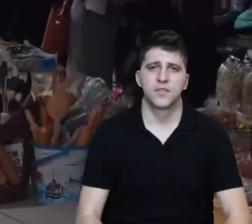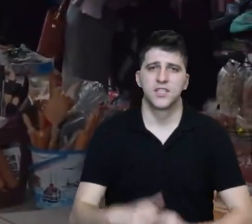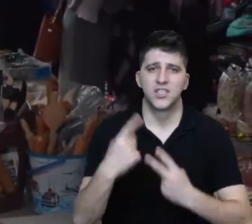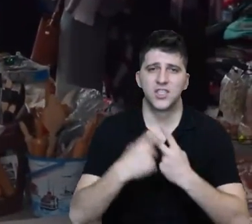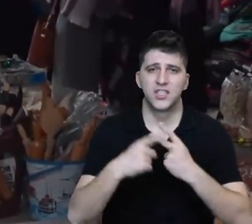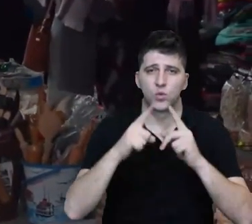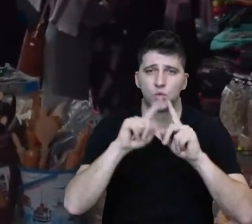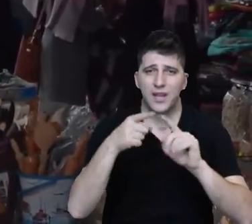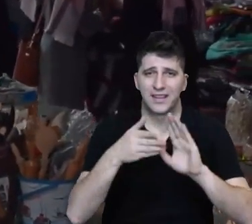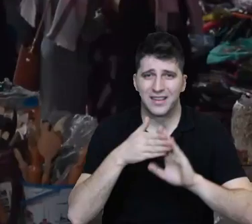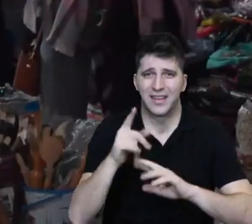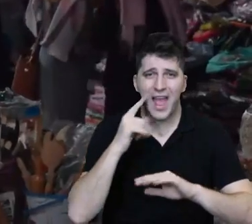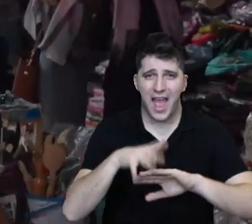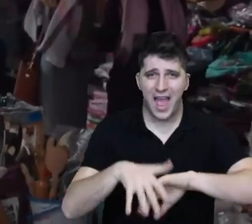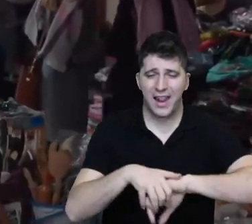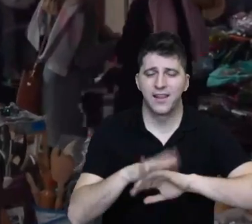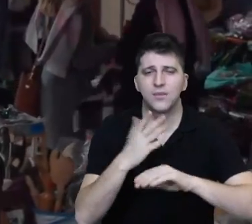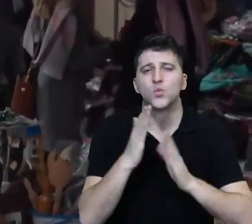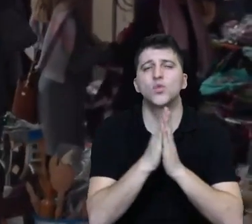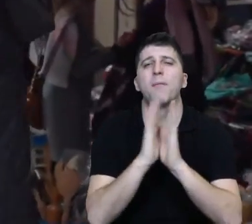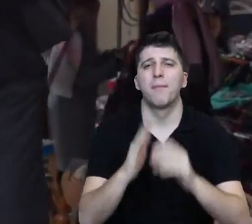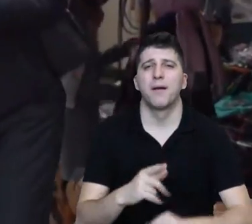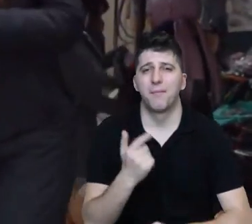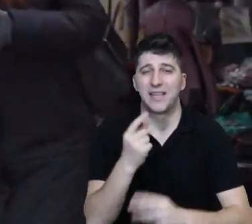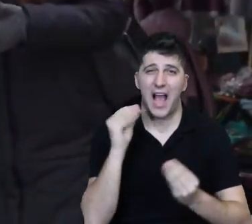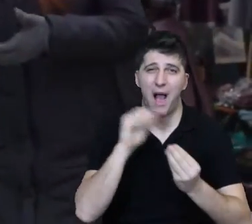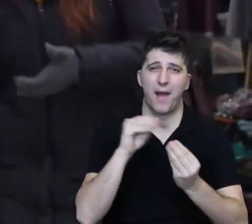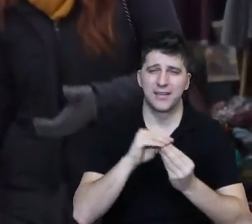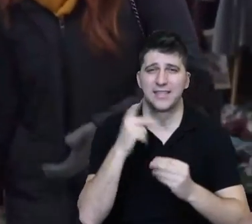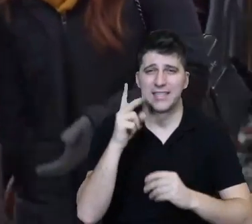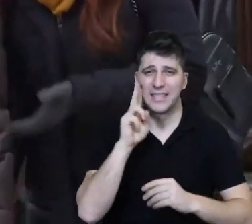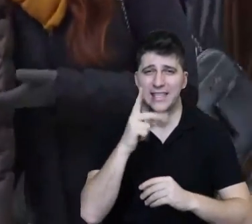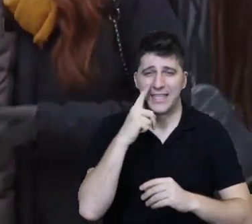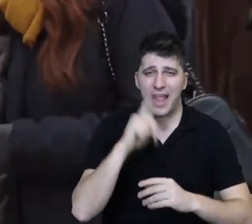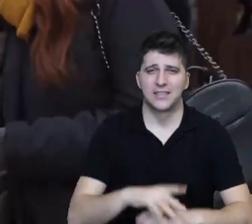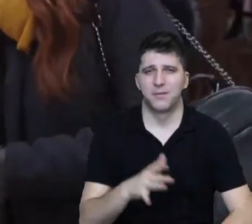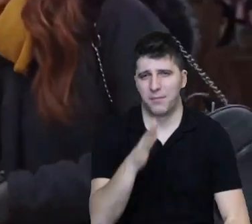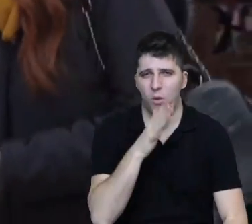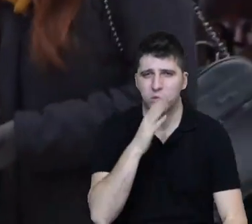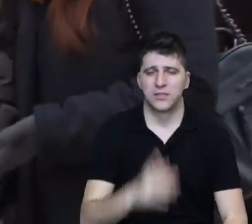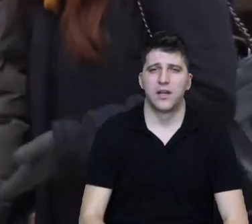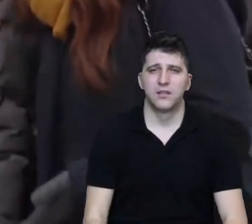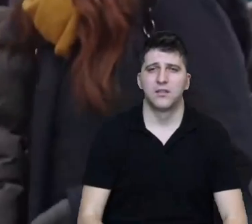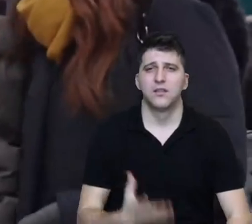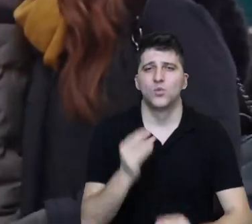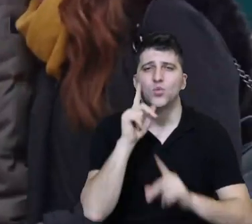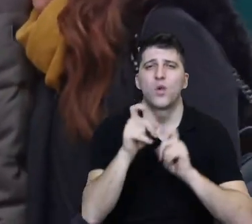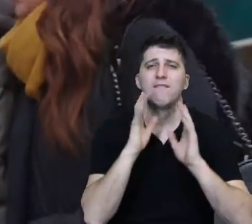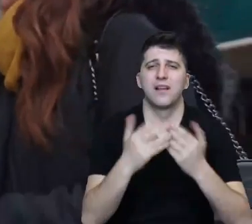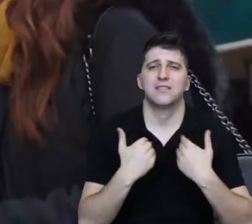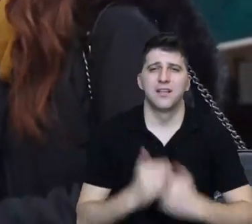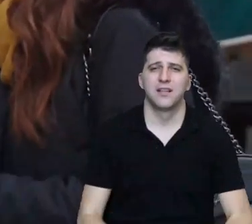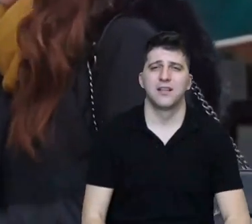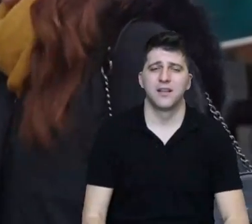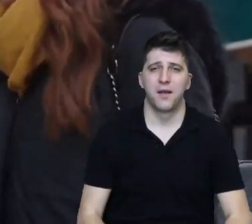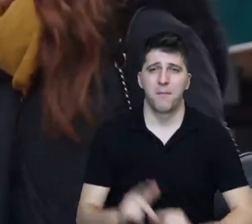dükkanının önünden geçerken böyle elini tuttum ama kusura bakma. Yani biraz abartalım diye. Biliyorsun yani bir yıl soru sordu bize.